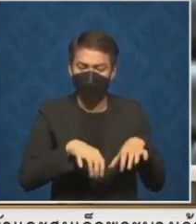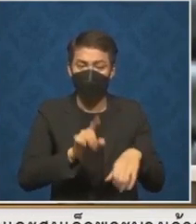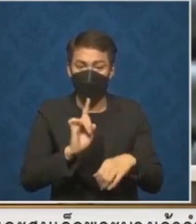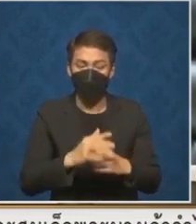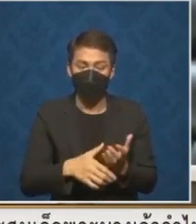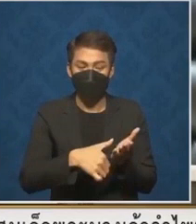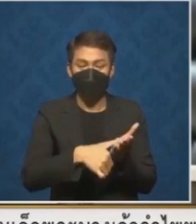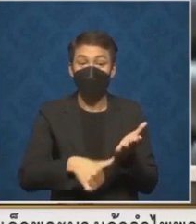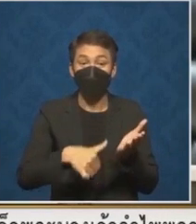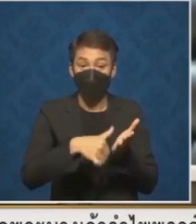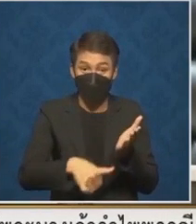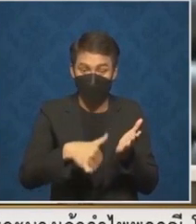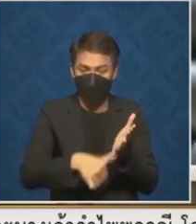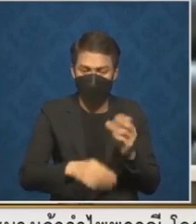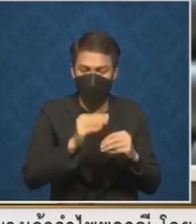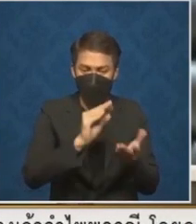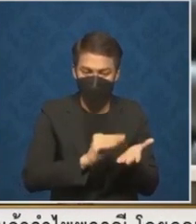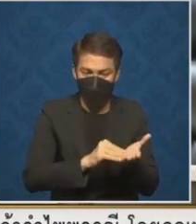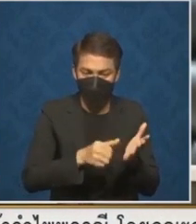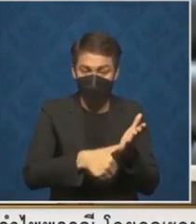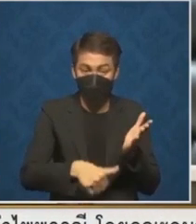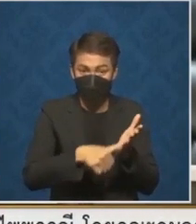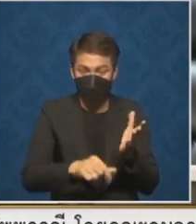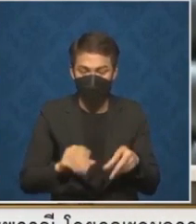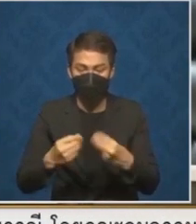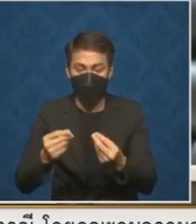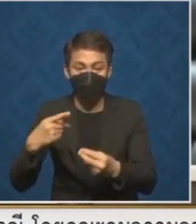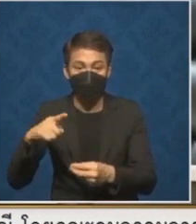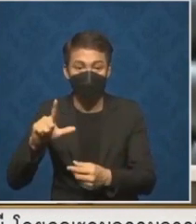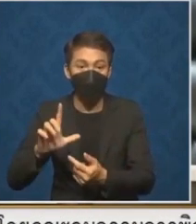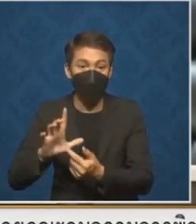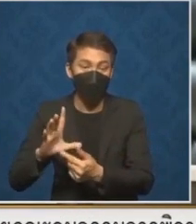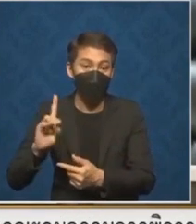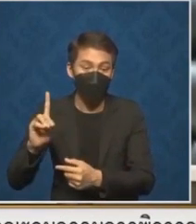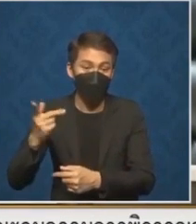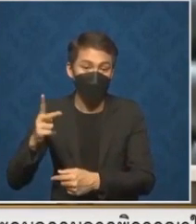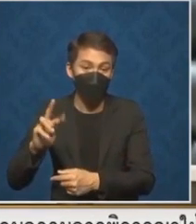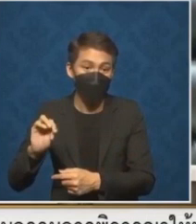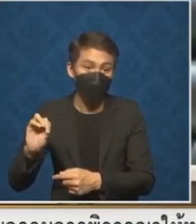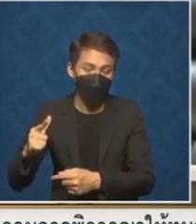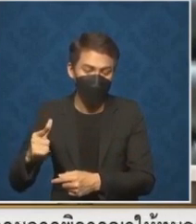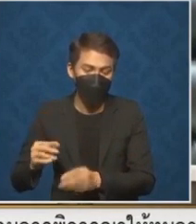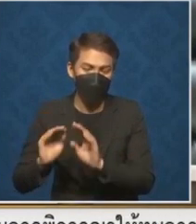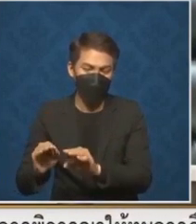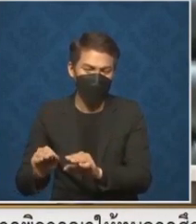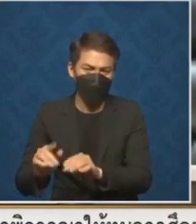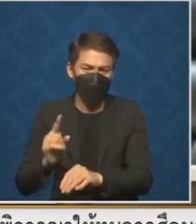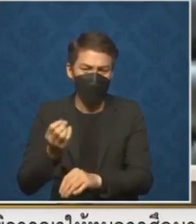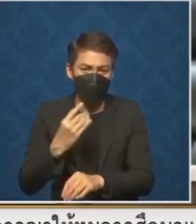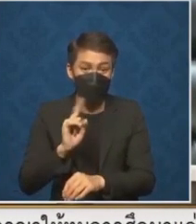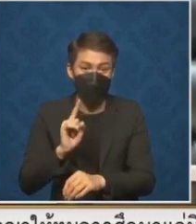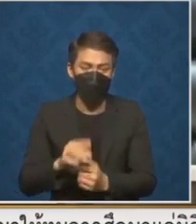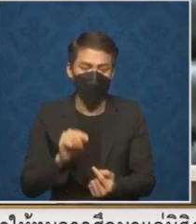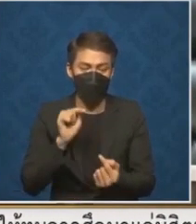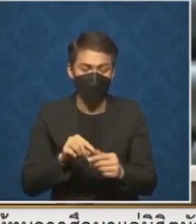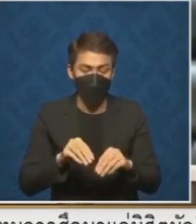ภาสีก้าหน้าที่ท่านนายกมาใช้แล้วให้ประหดิตประหดทั้งมาตอบที่สามารถปลูก wi protocolย่านสย